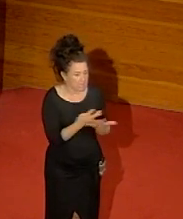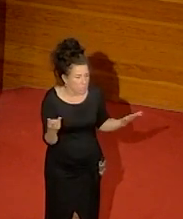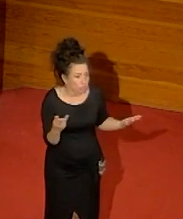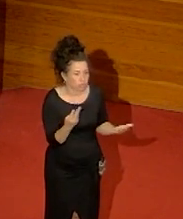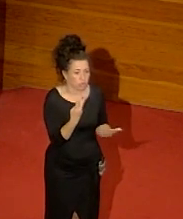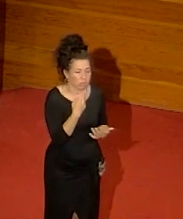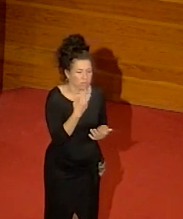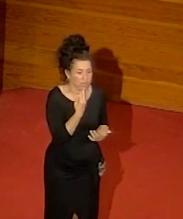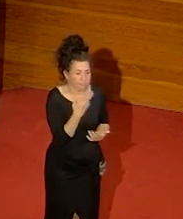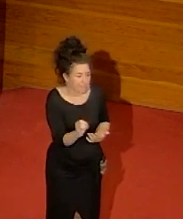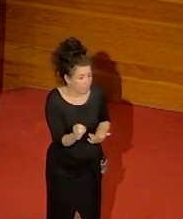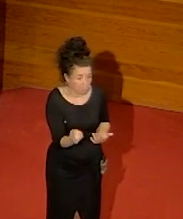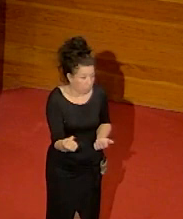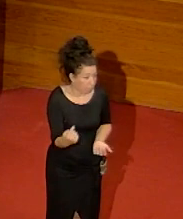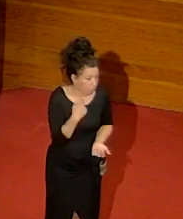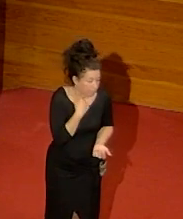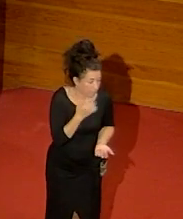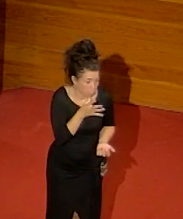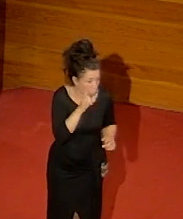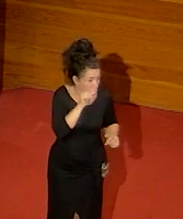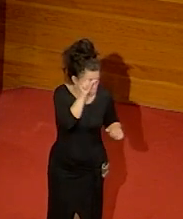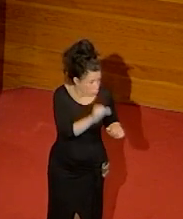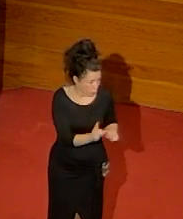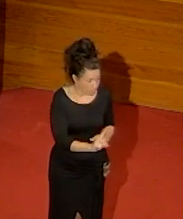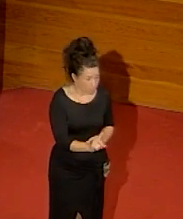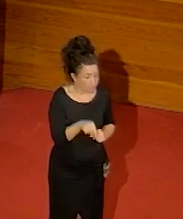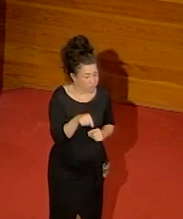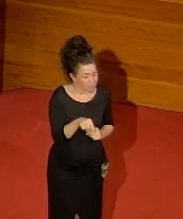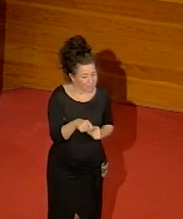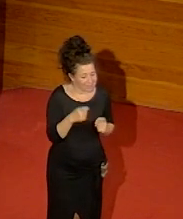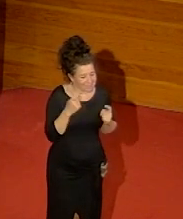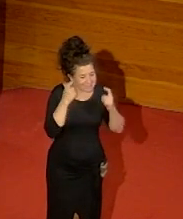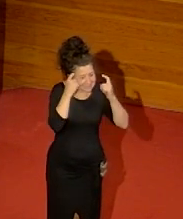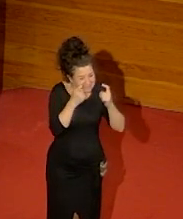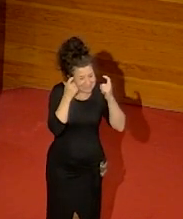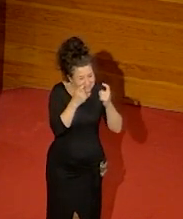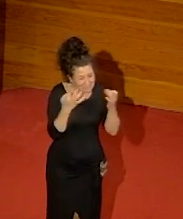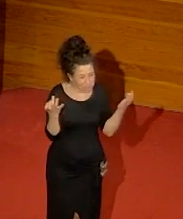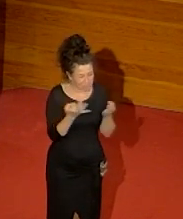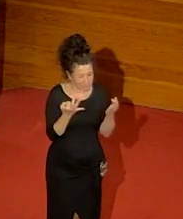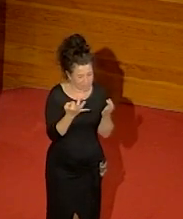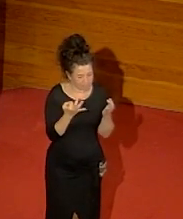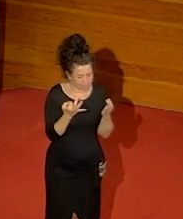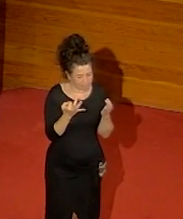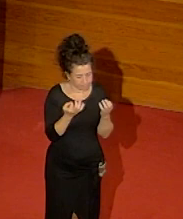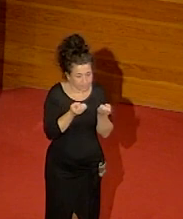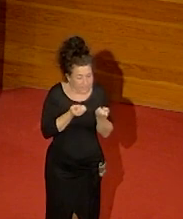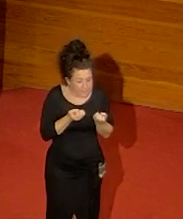egin du, ez du ikusi, ez, telebistan. Eta hor, ba, saiatu izan zena, edo saiatu ginena izan zen, ba, informazio hori